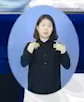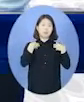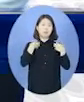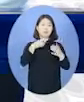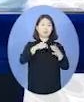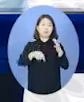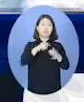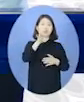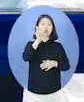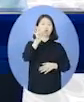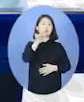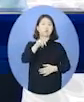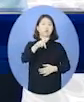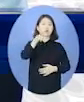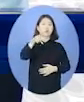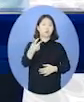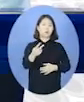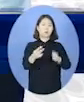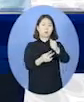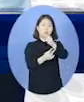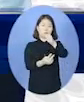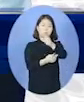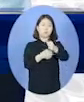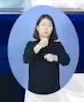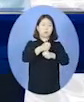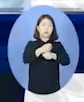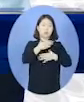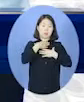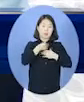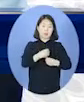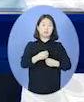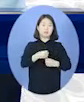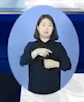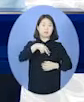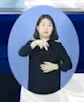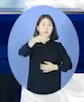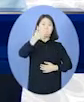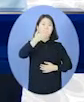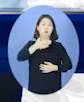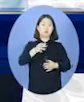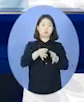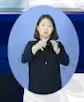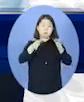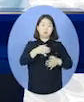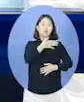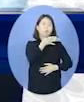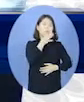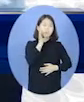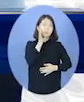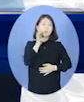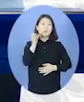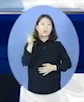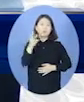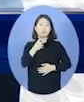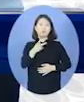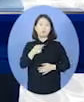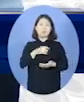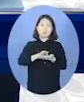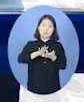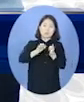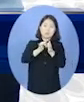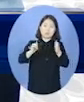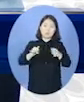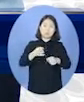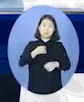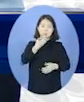천안천 산책로에 목교가 설치돼 안전하게 하천을 건널 수 있게 됐다는 소식입니다. 그동안 노약자와 자전거